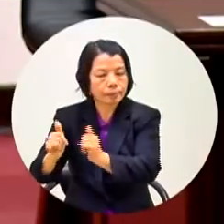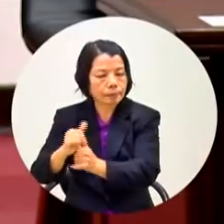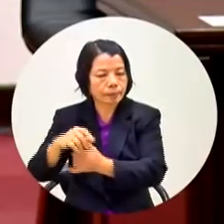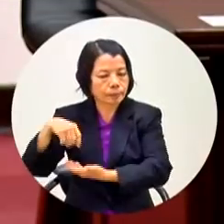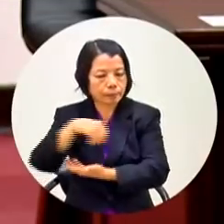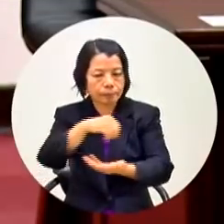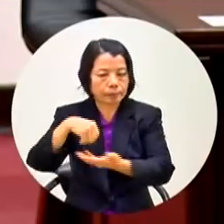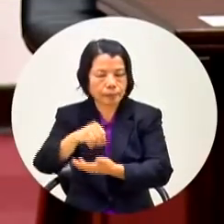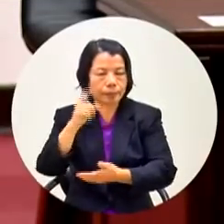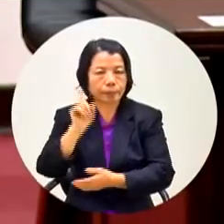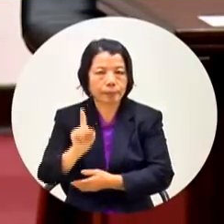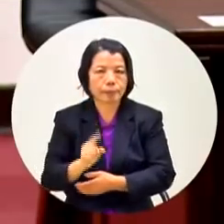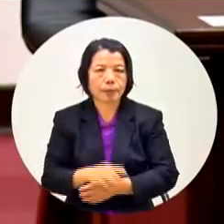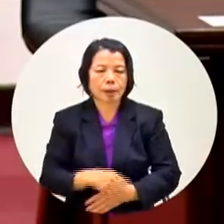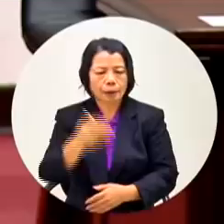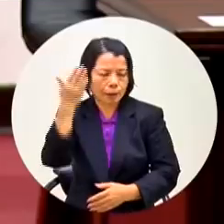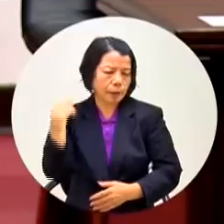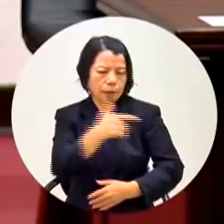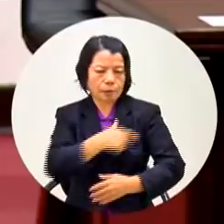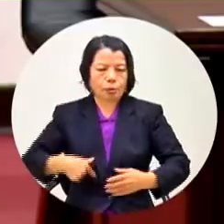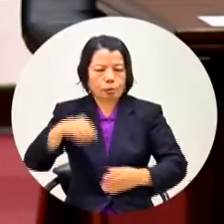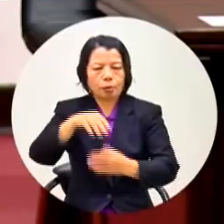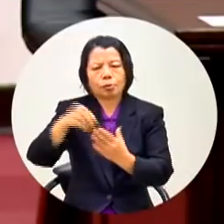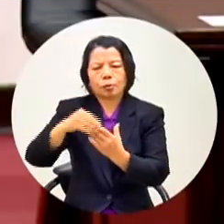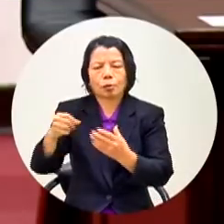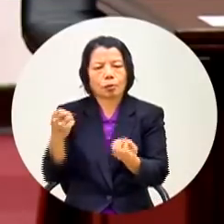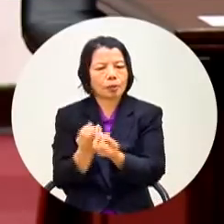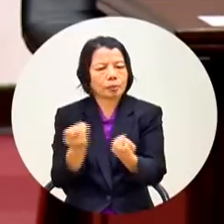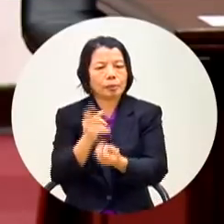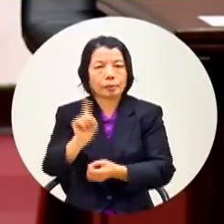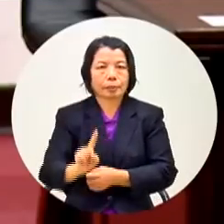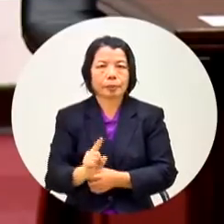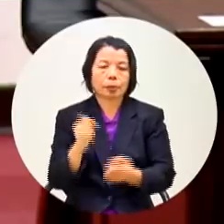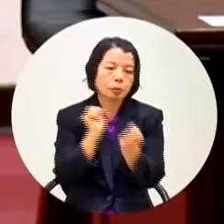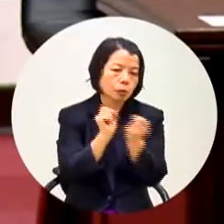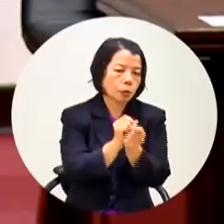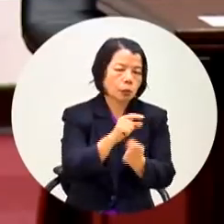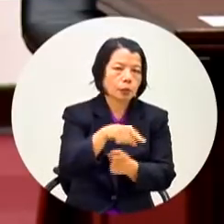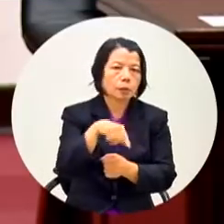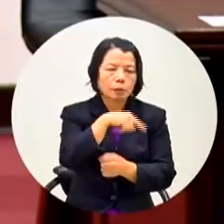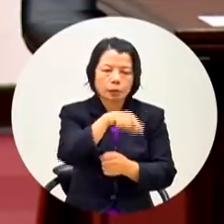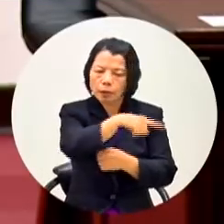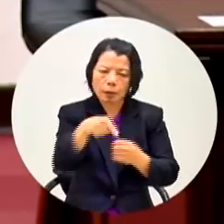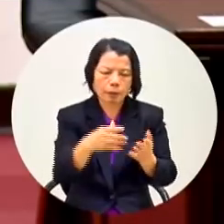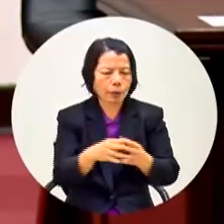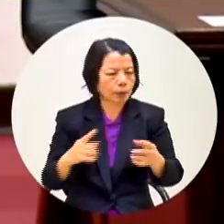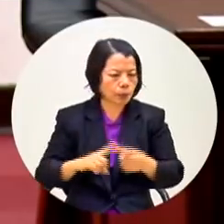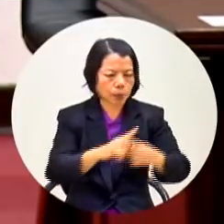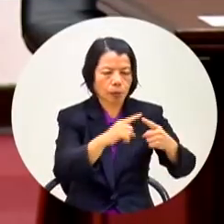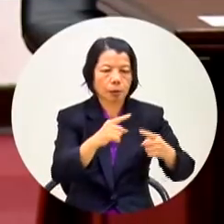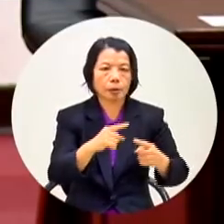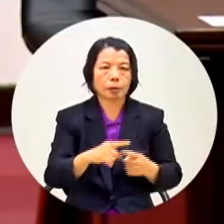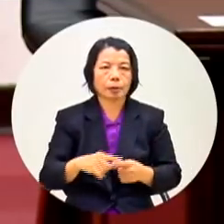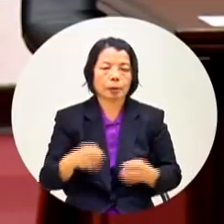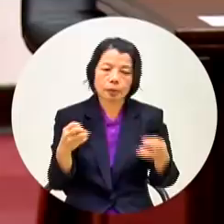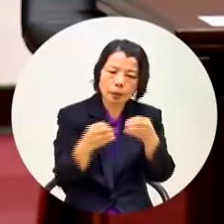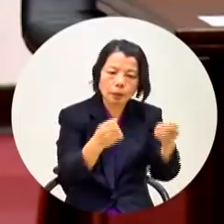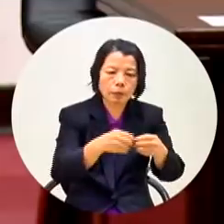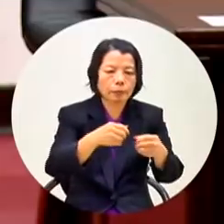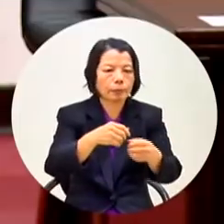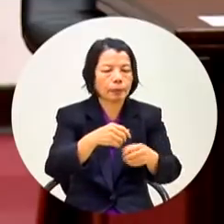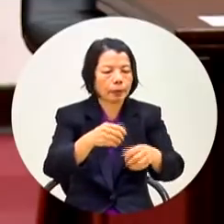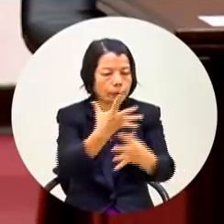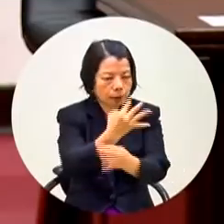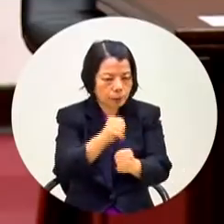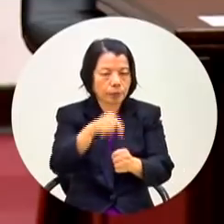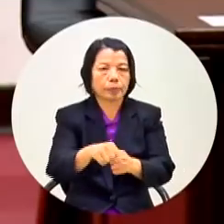及包括最近的一些谈话性节目，都有质疑到，好，我们这轻轨，尤其是车厢的购置，